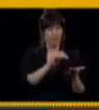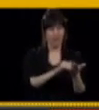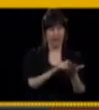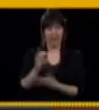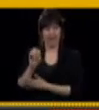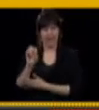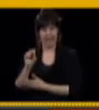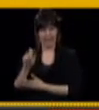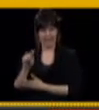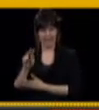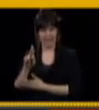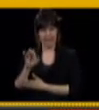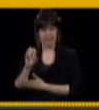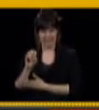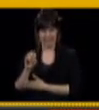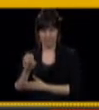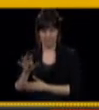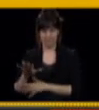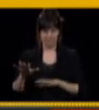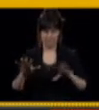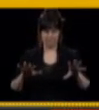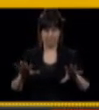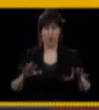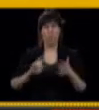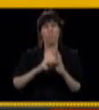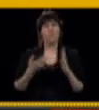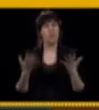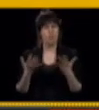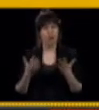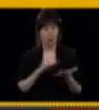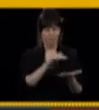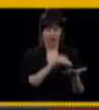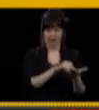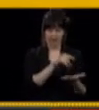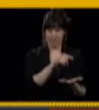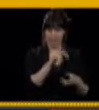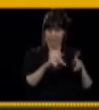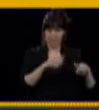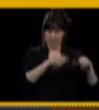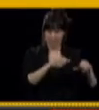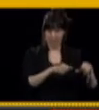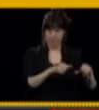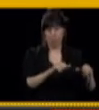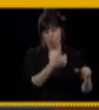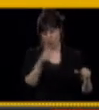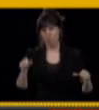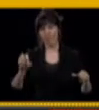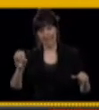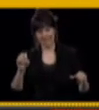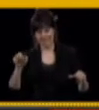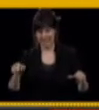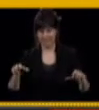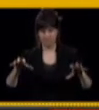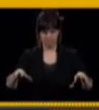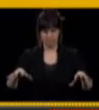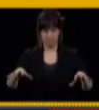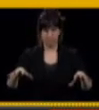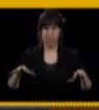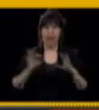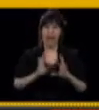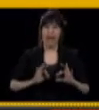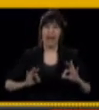donc ça veut dire deux choses ça faisait les gens qui sont à montréal les gens qui sont en estrie ce encore plus important de rester à